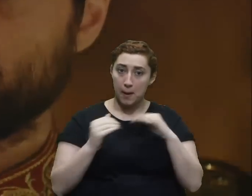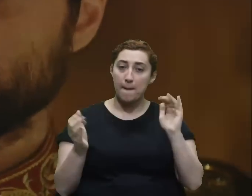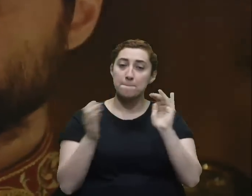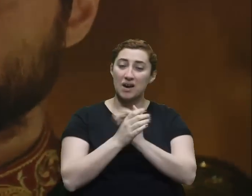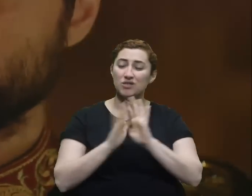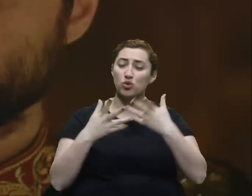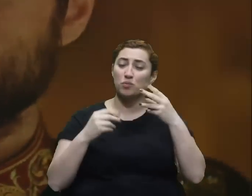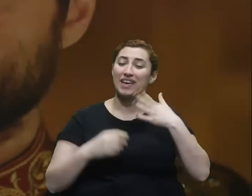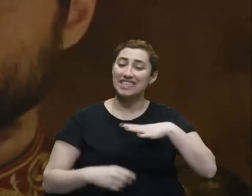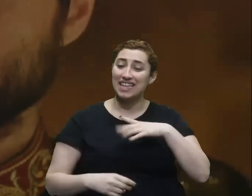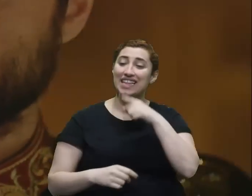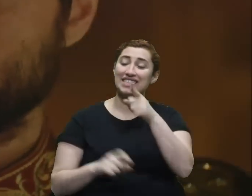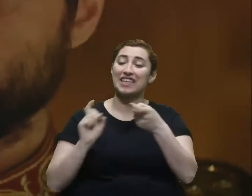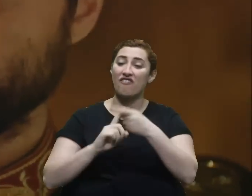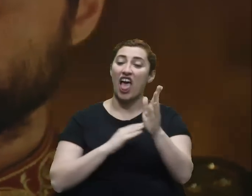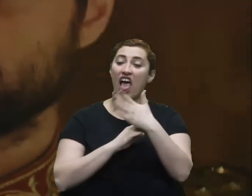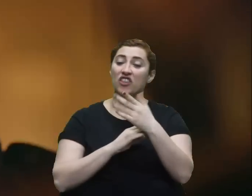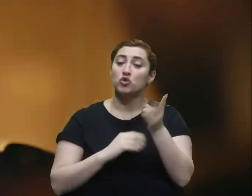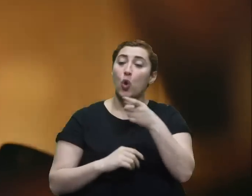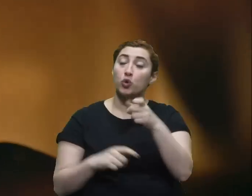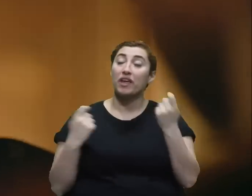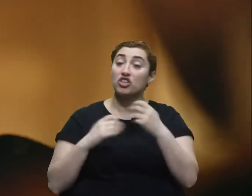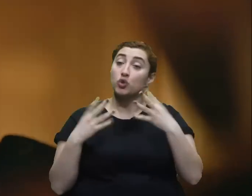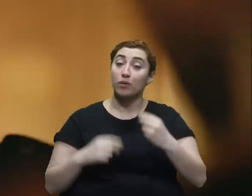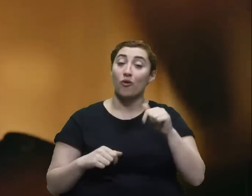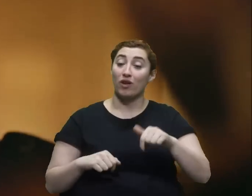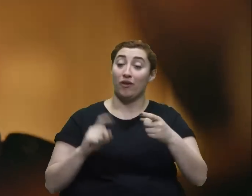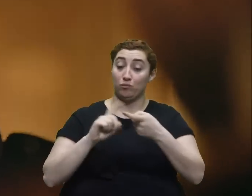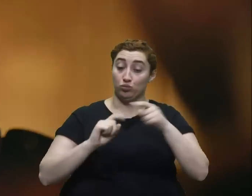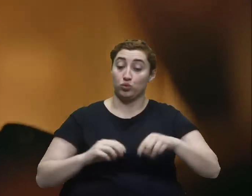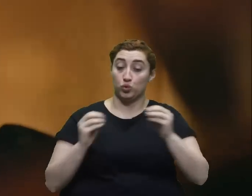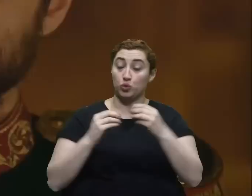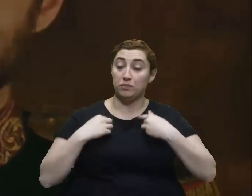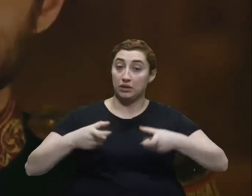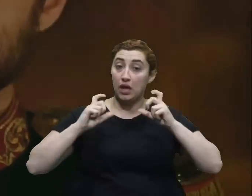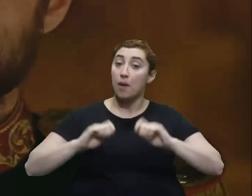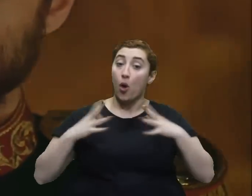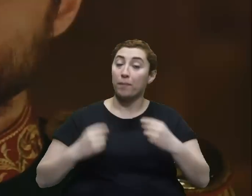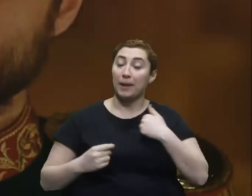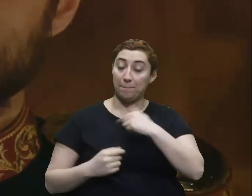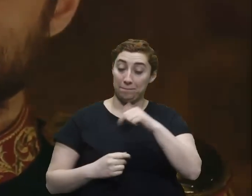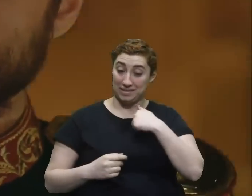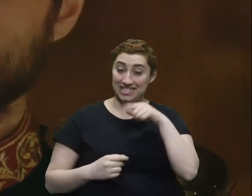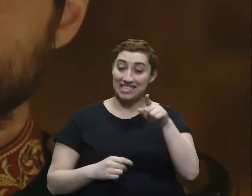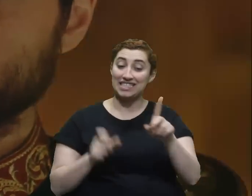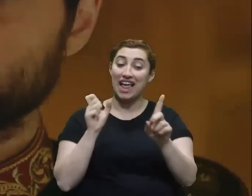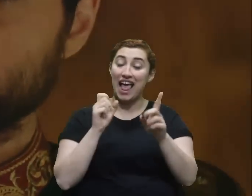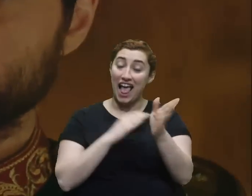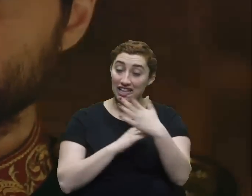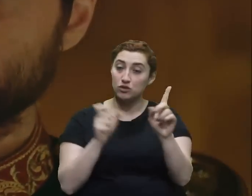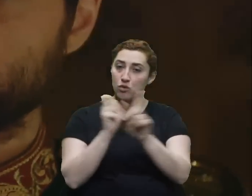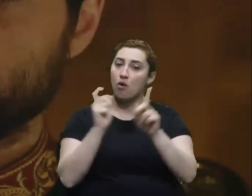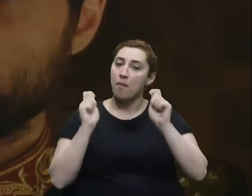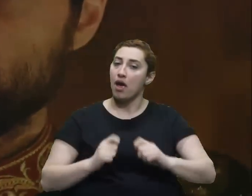Barışı baltalamak isteyenler size ve elçinize saldırabilirler ve bunu bizim üstümüze yıkabilirler dedim. Biz elçinizi koruma altına aldık.